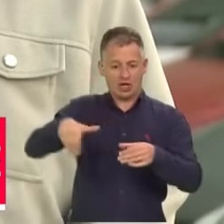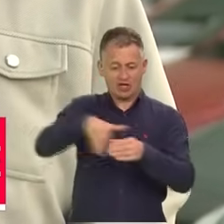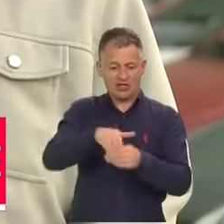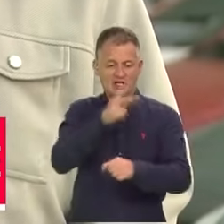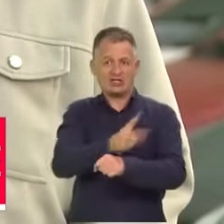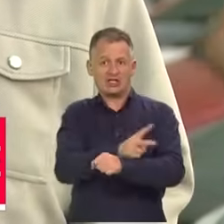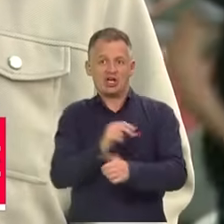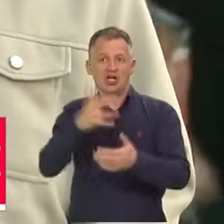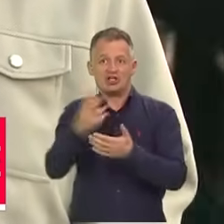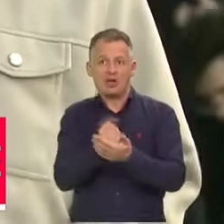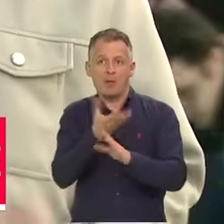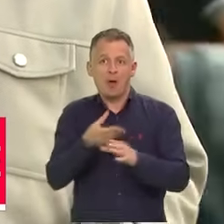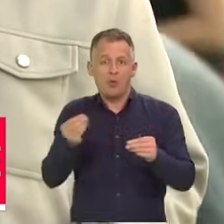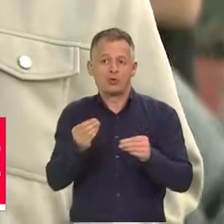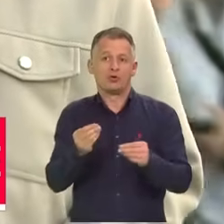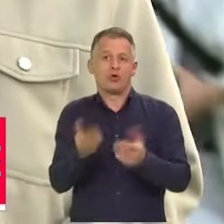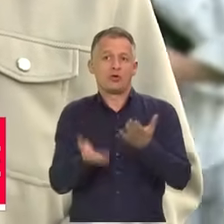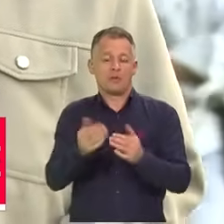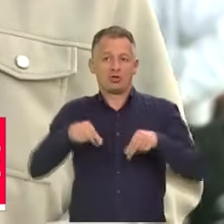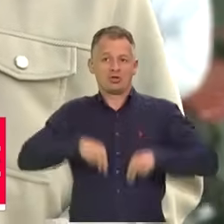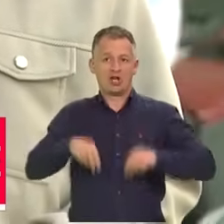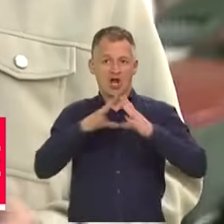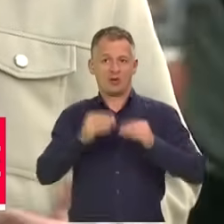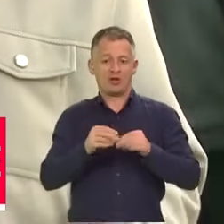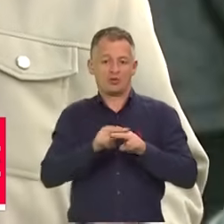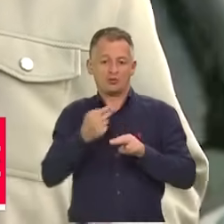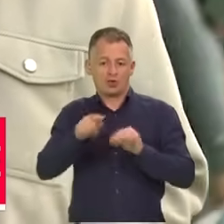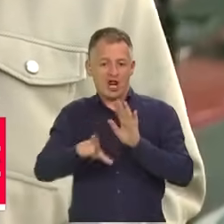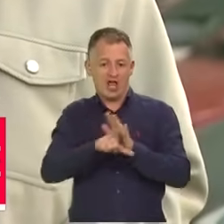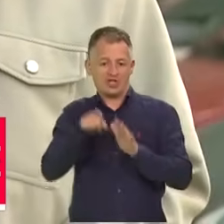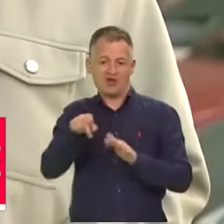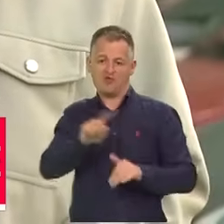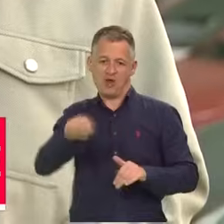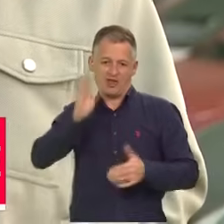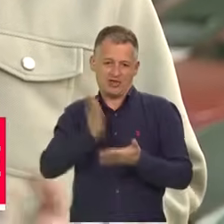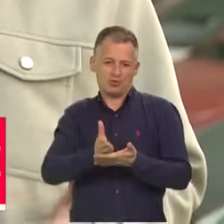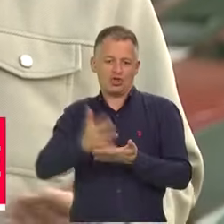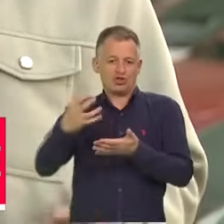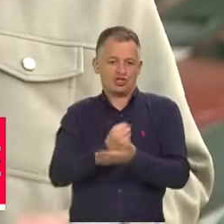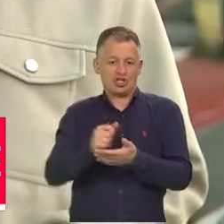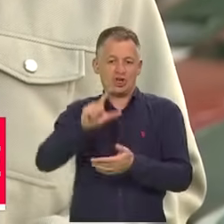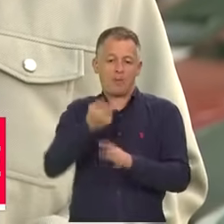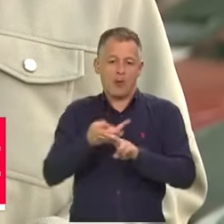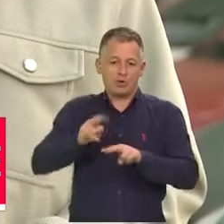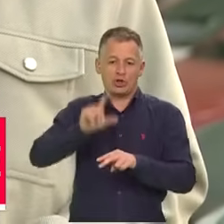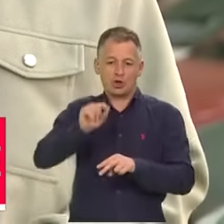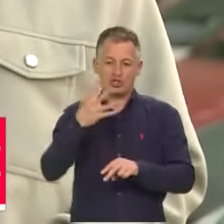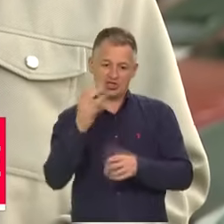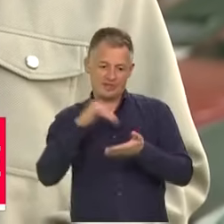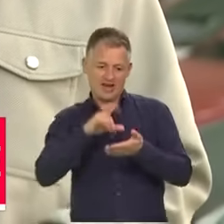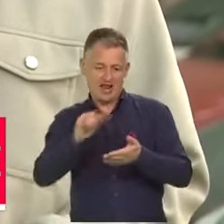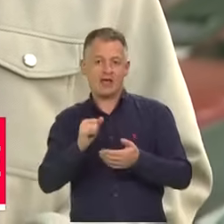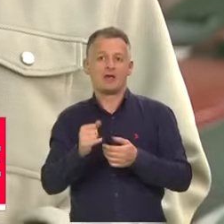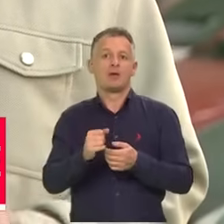decât președintele României. Conform acestei legi, ei nu vor mai avea dreptul de a câștiga mai mult de 25.000 de lei brut pe